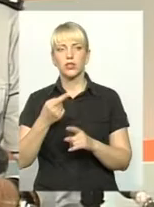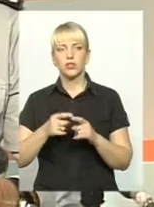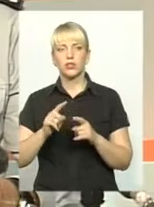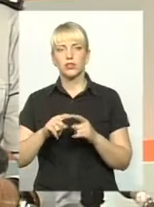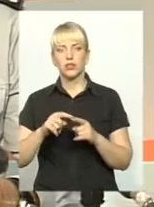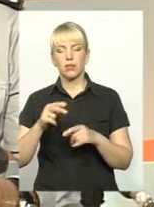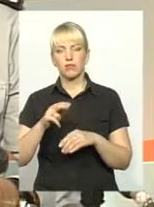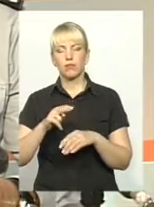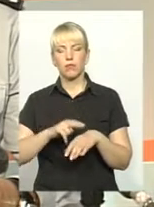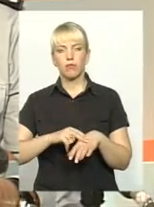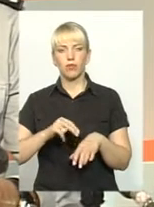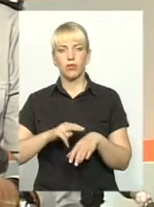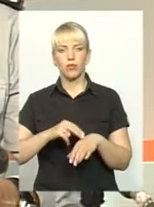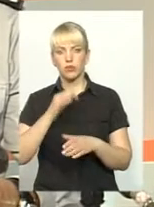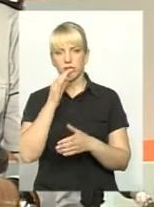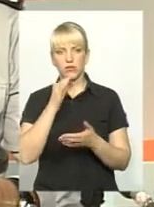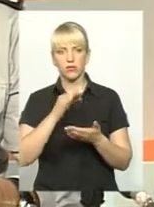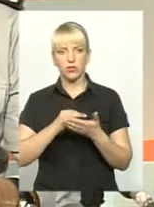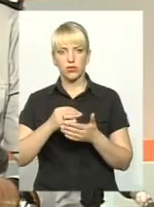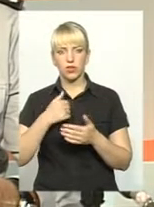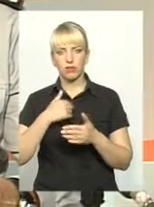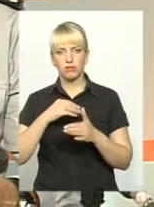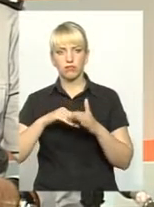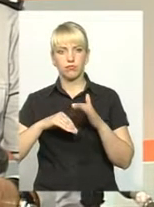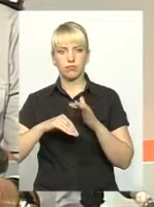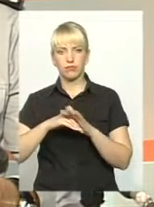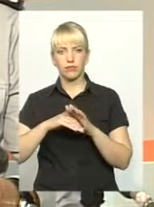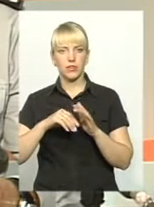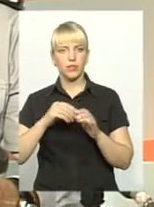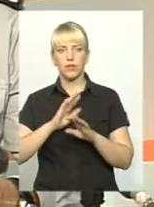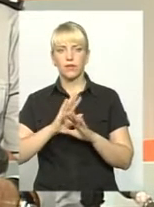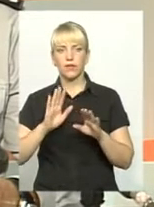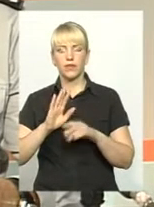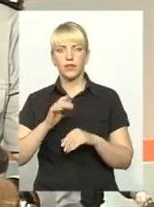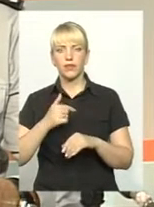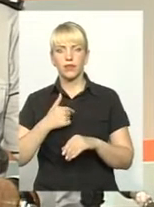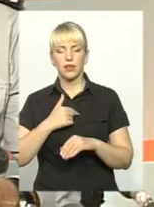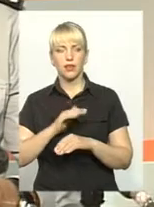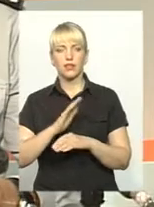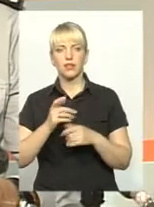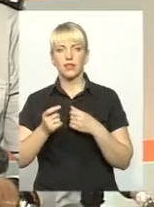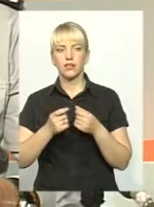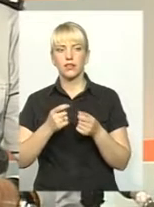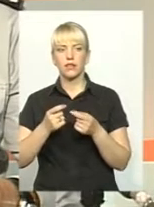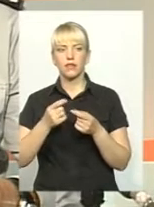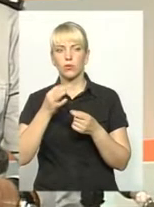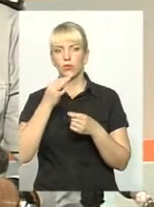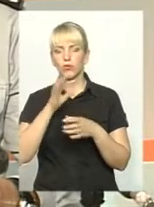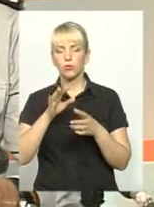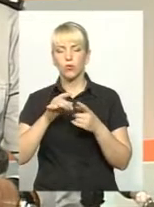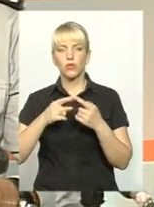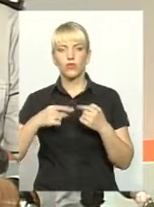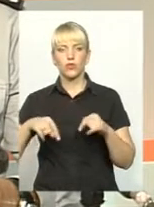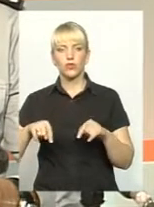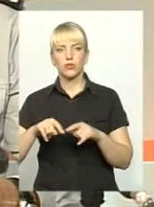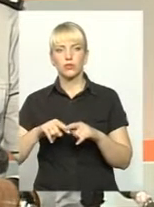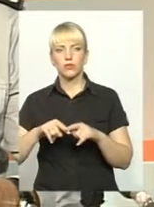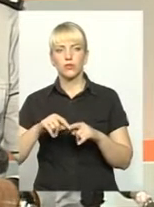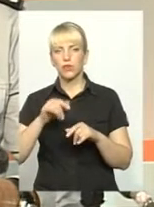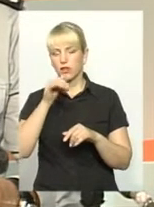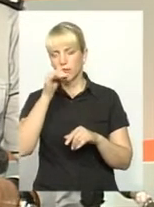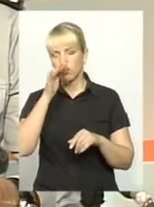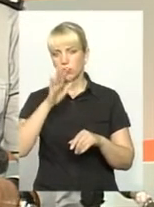кришуванням поліції чи міліції. Тому що ні я, ні керівник любого відомства, я надіюся, не